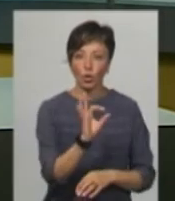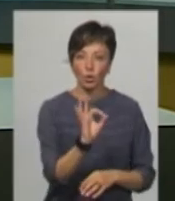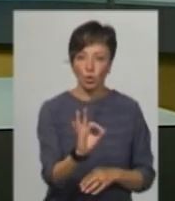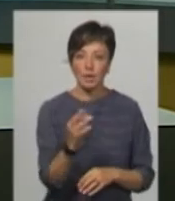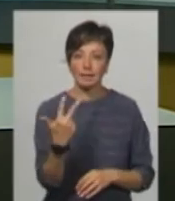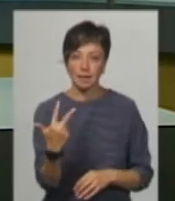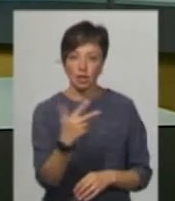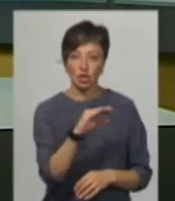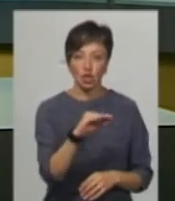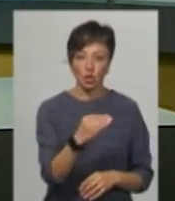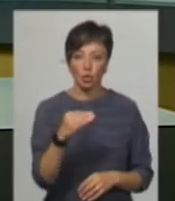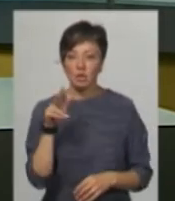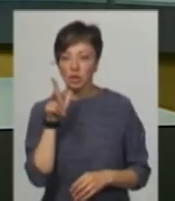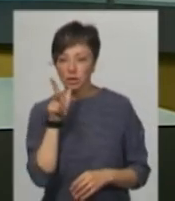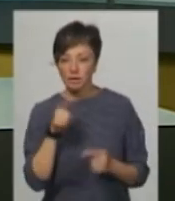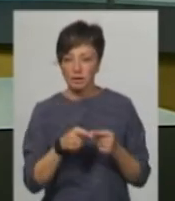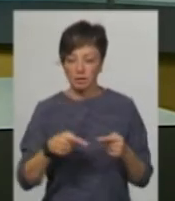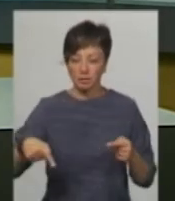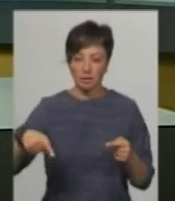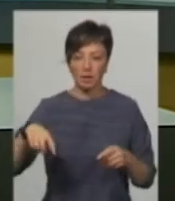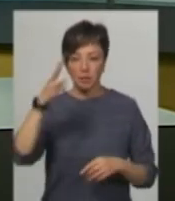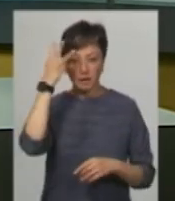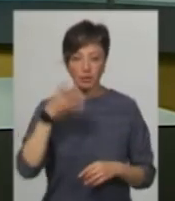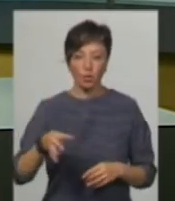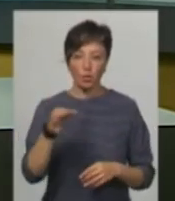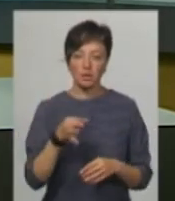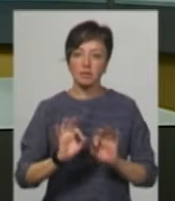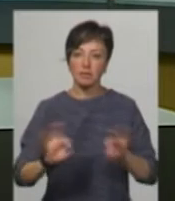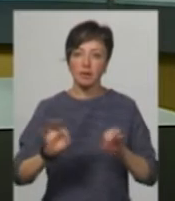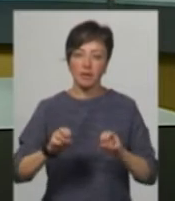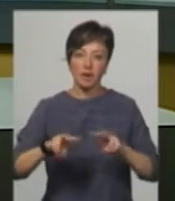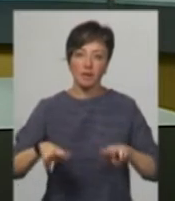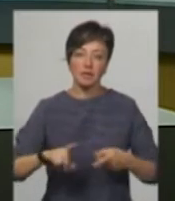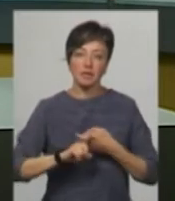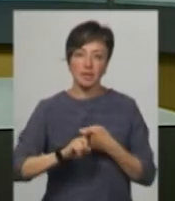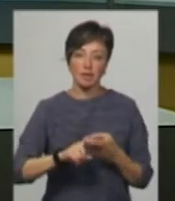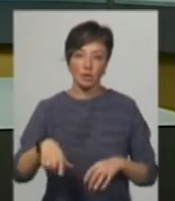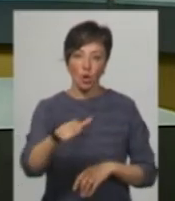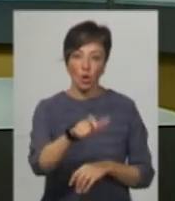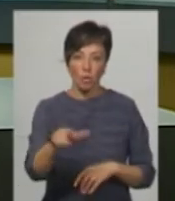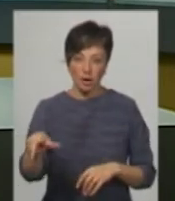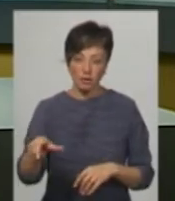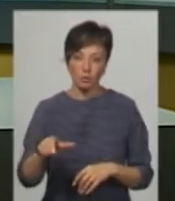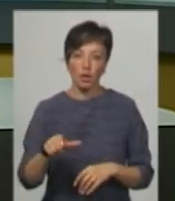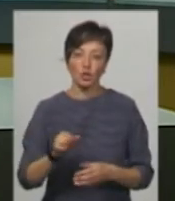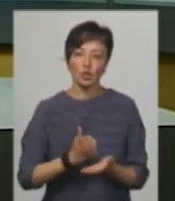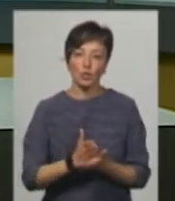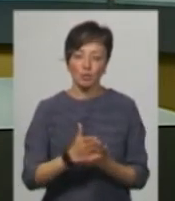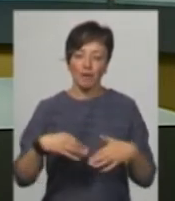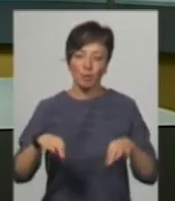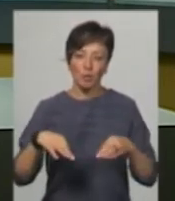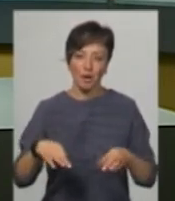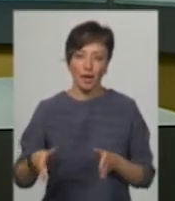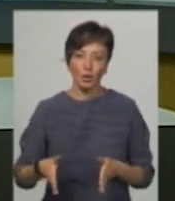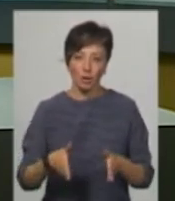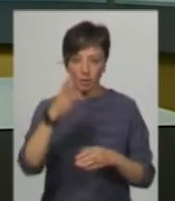03 Житомир-Чернівці у межах Хмельницької області. Про це каже фахівець із зв'язків з громадськістю та пресою служби автомобільних доріг